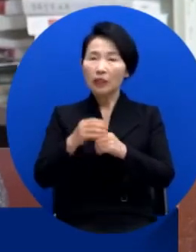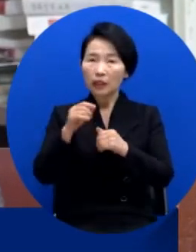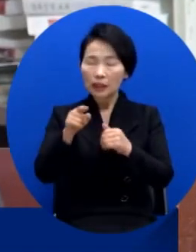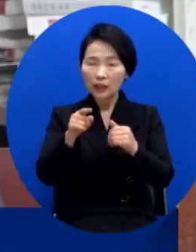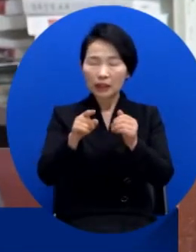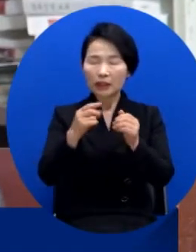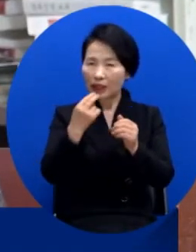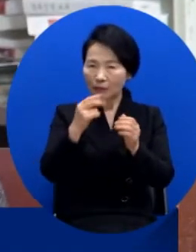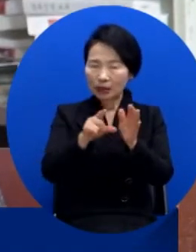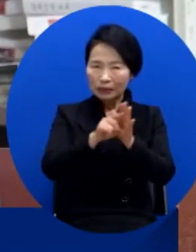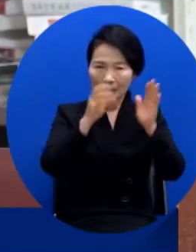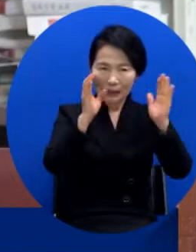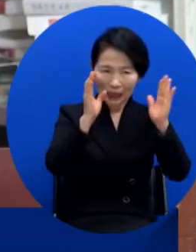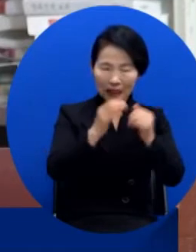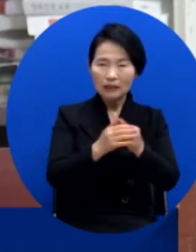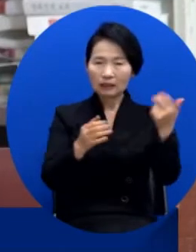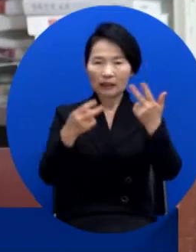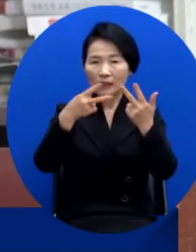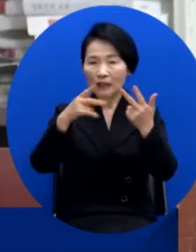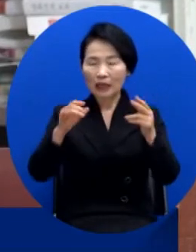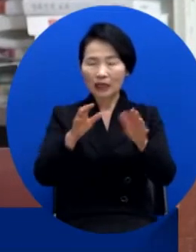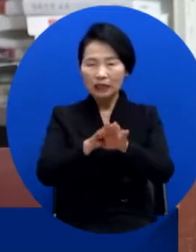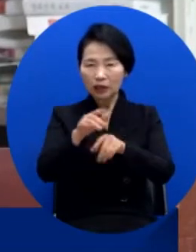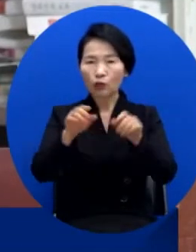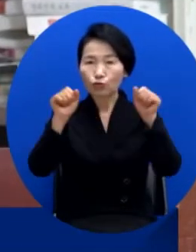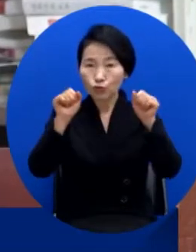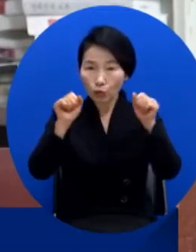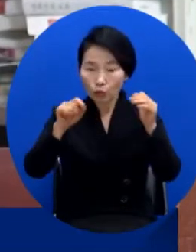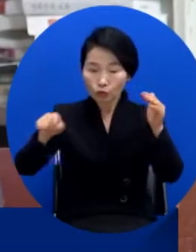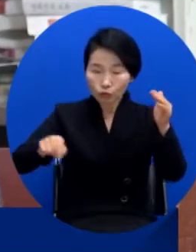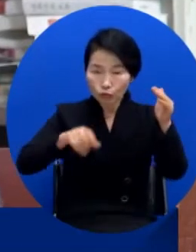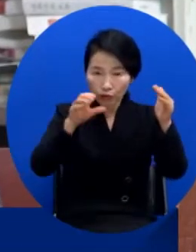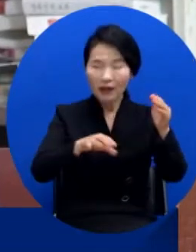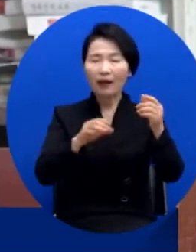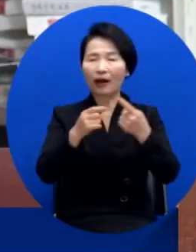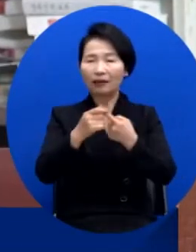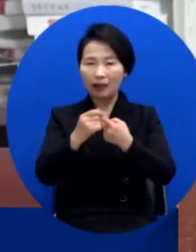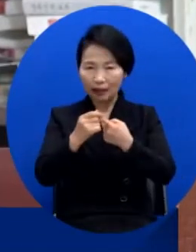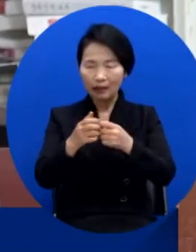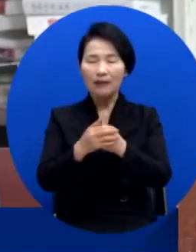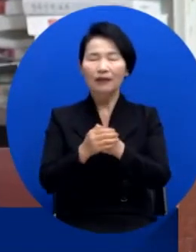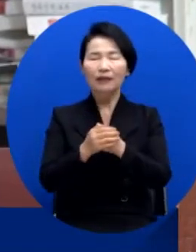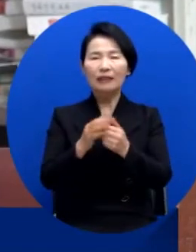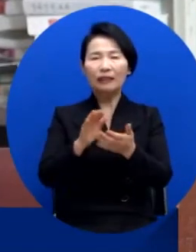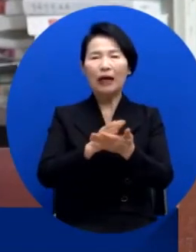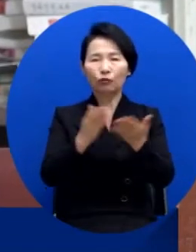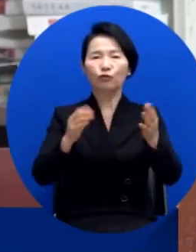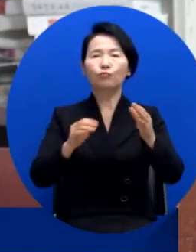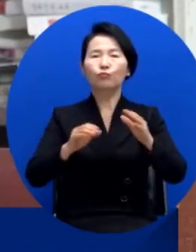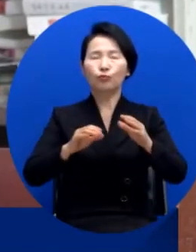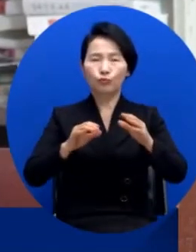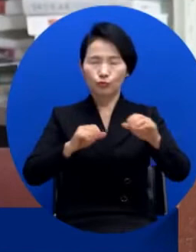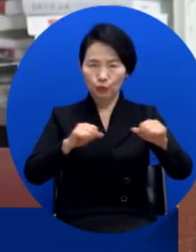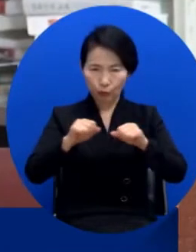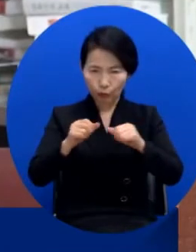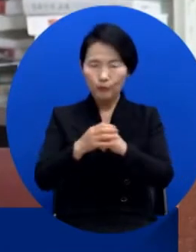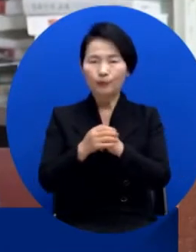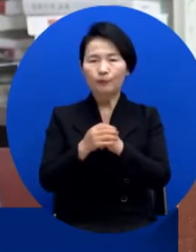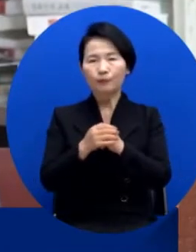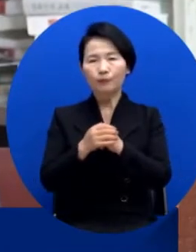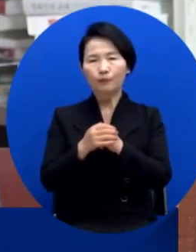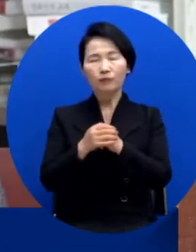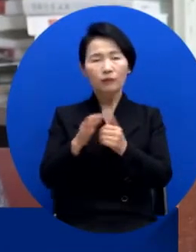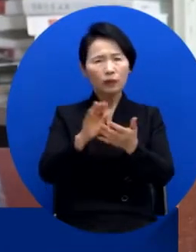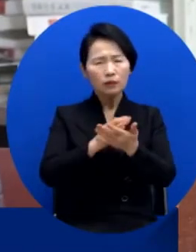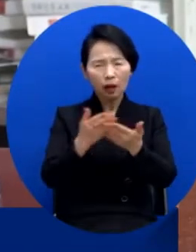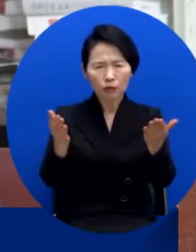7대 실천 운동이 있습니다 그중에 하나가 나눔 운동 인 것이구요 그래서 이 나눔 운동을